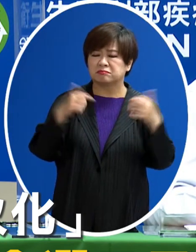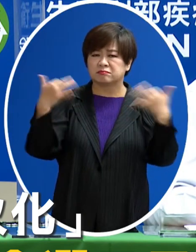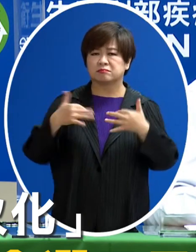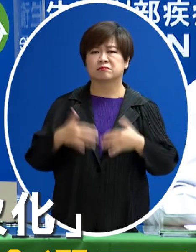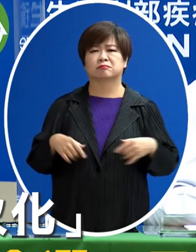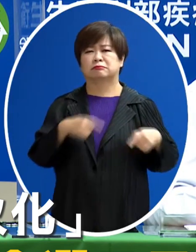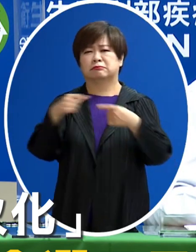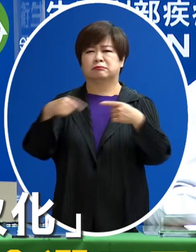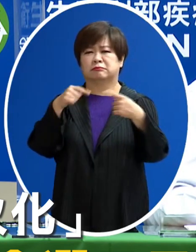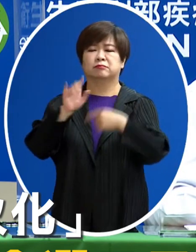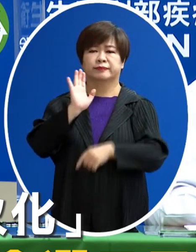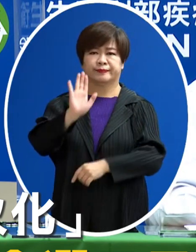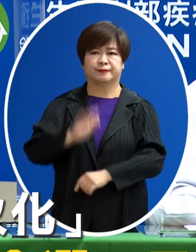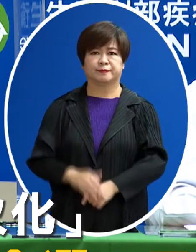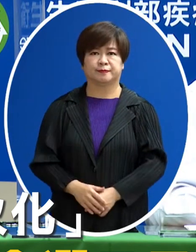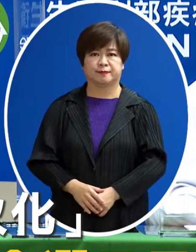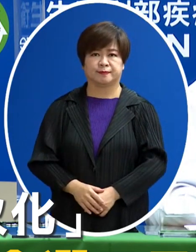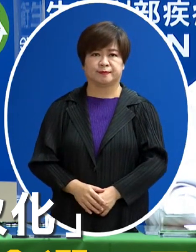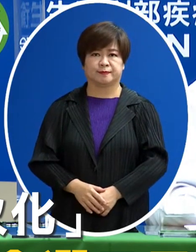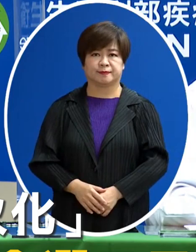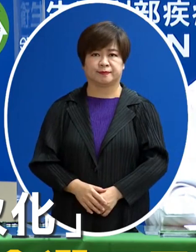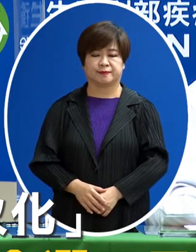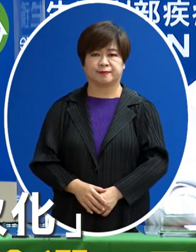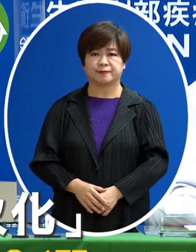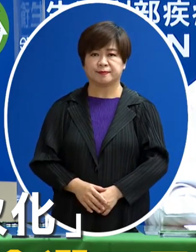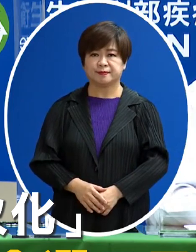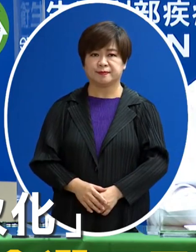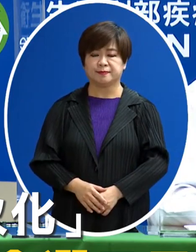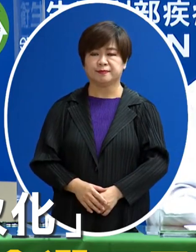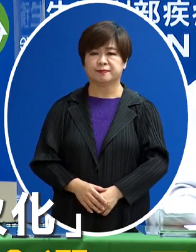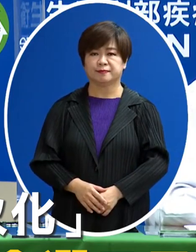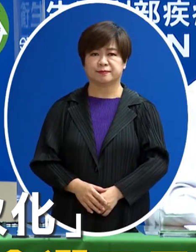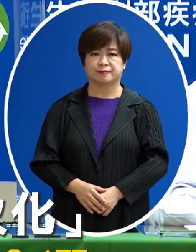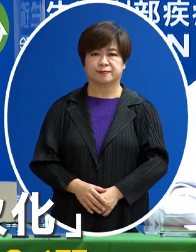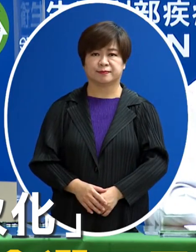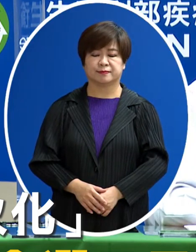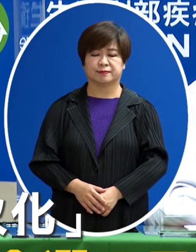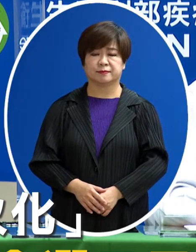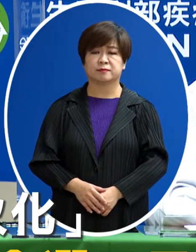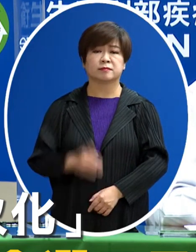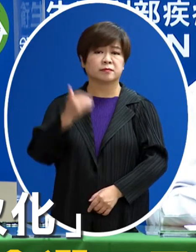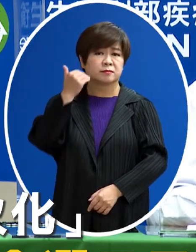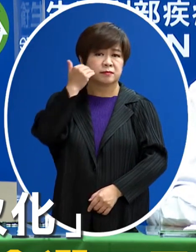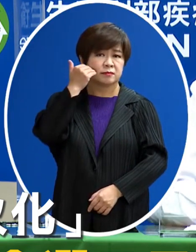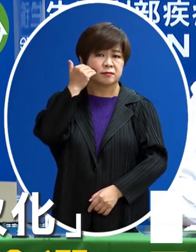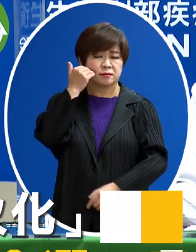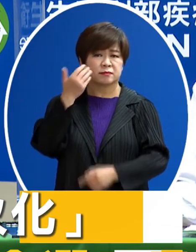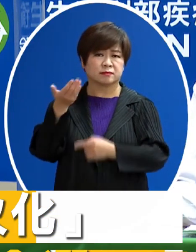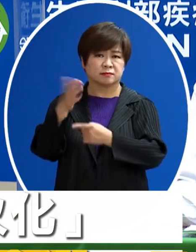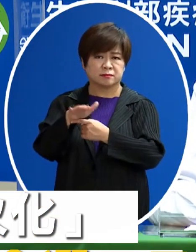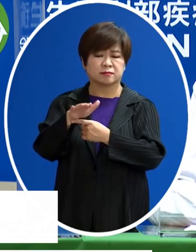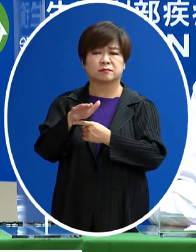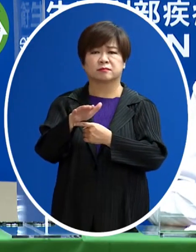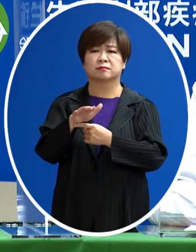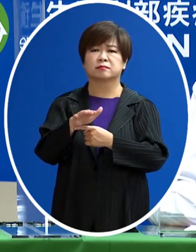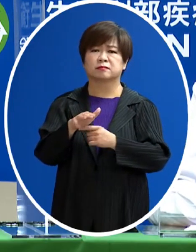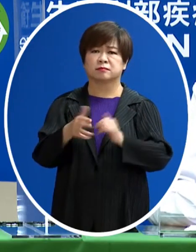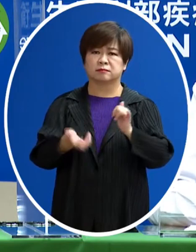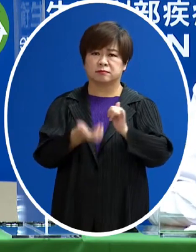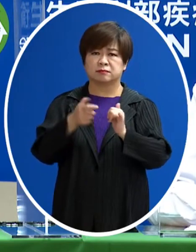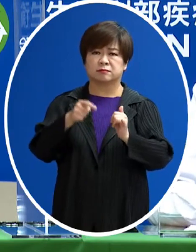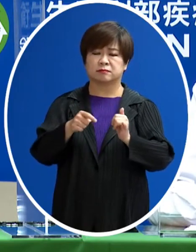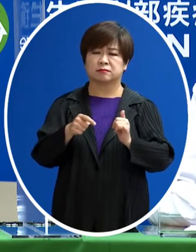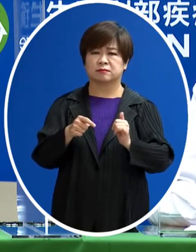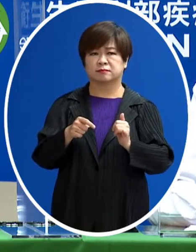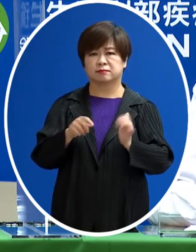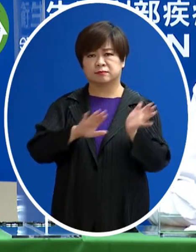哈。其实对于任何一位往生的这个死者来讲，其实